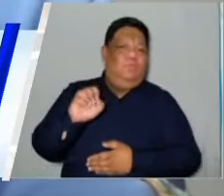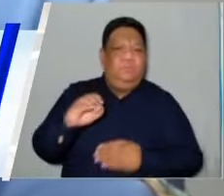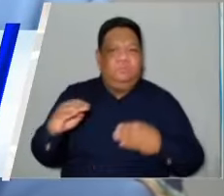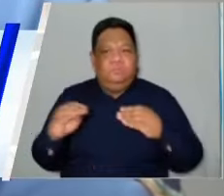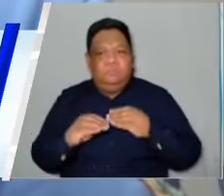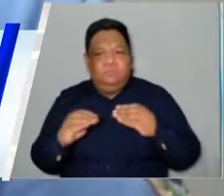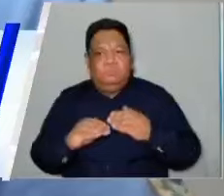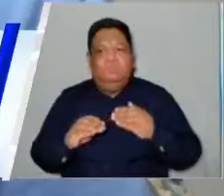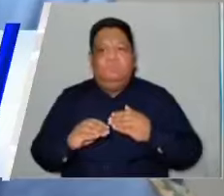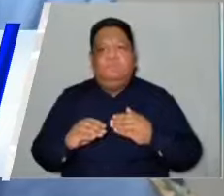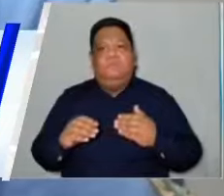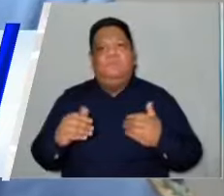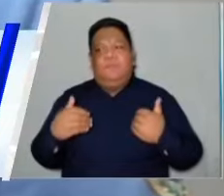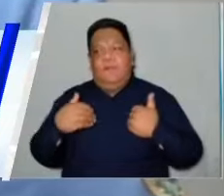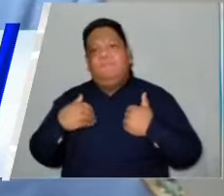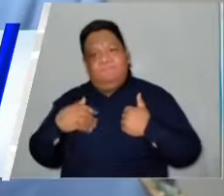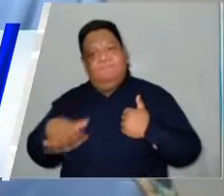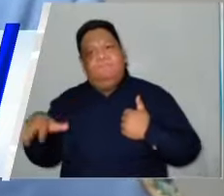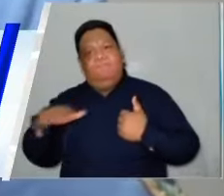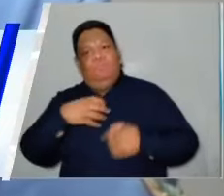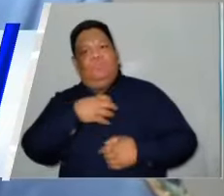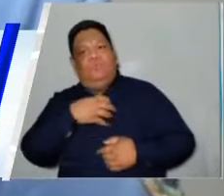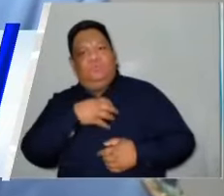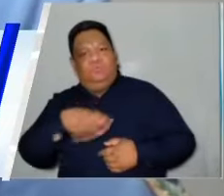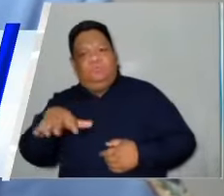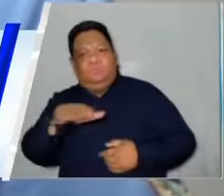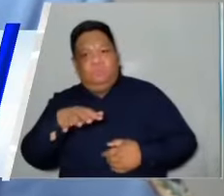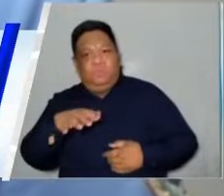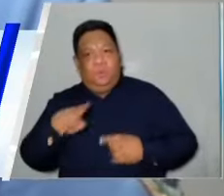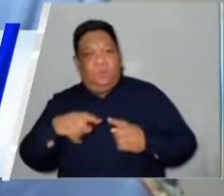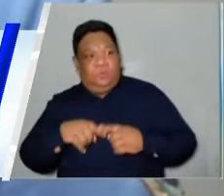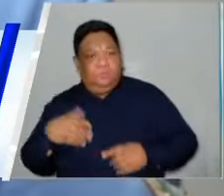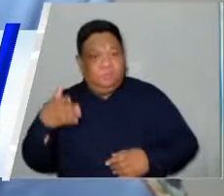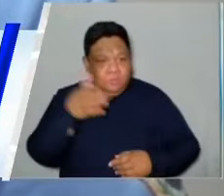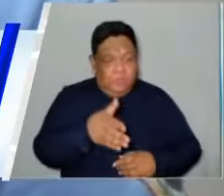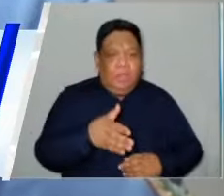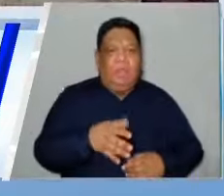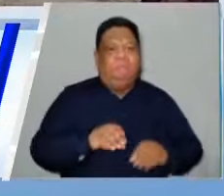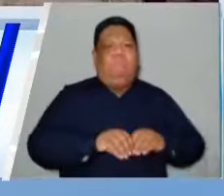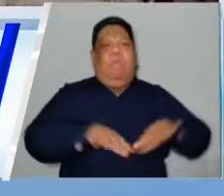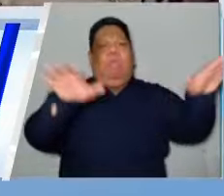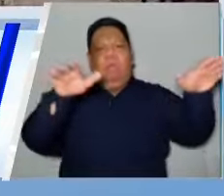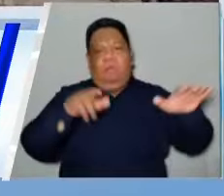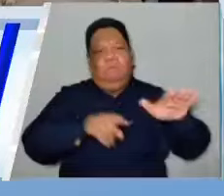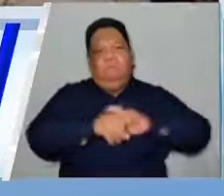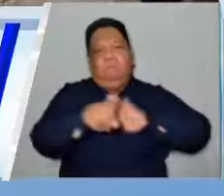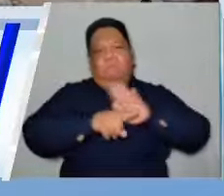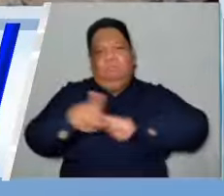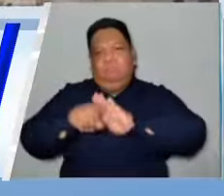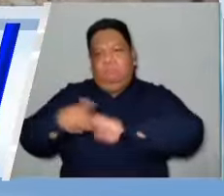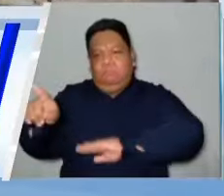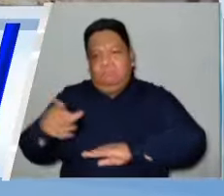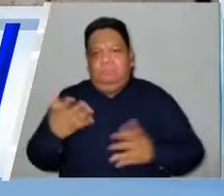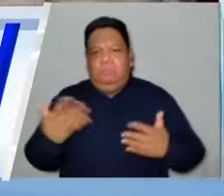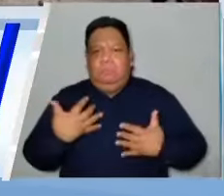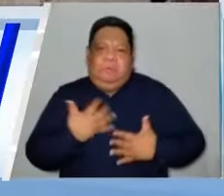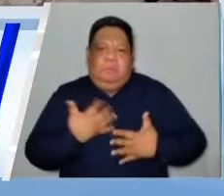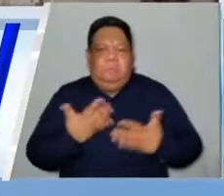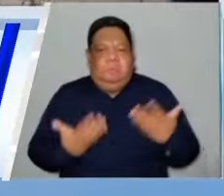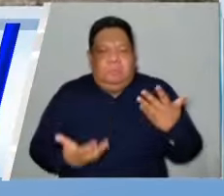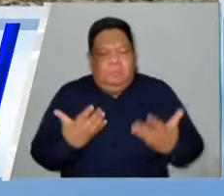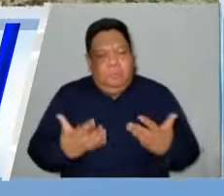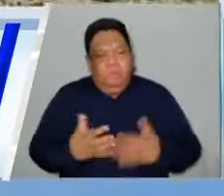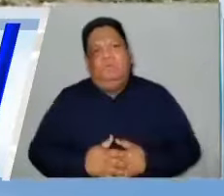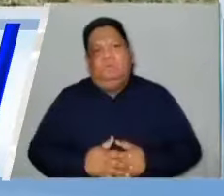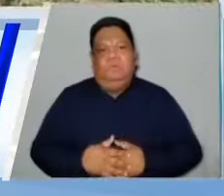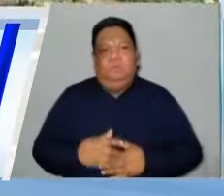doon sa area. Nung time na nandun na yung tropa, nagtakbuhan. So siguro natakot. So yun, pagdating ng tropa